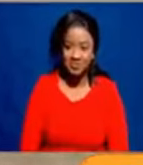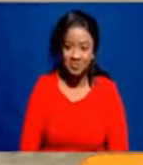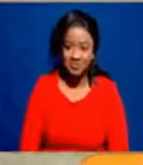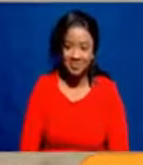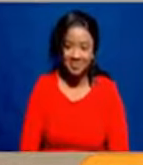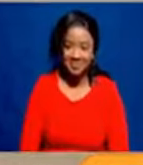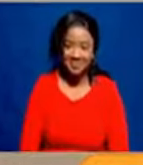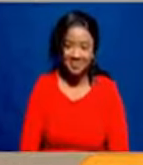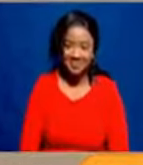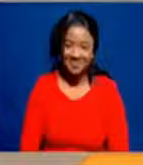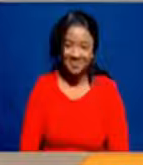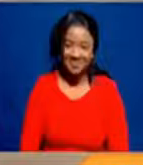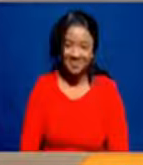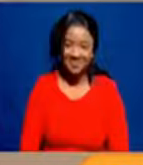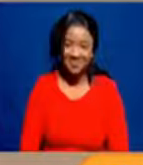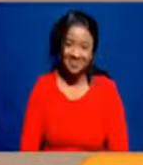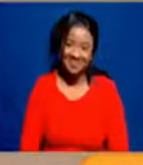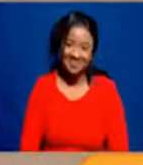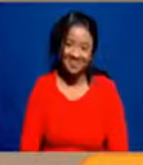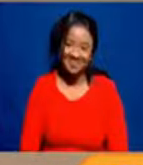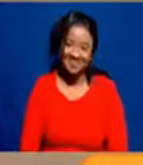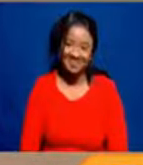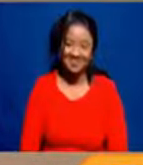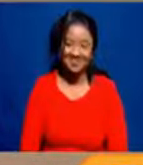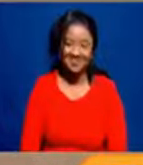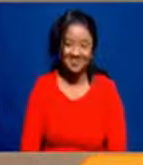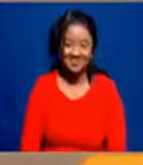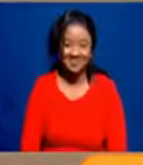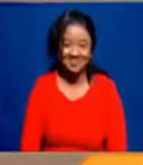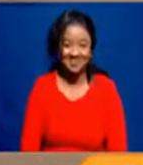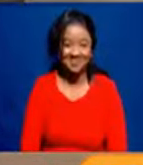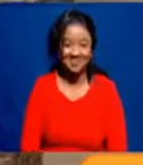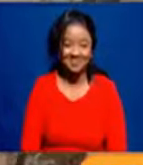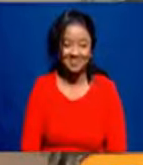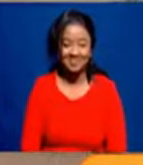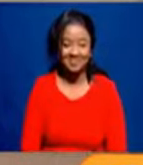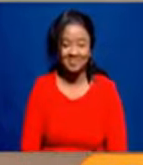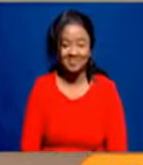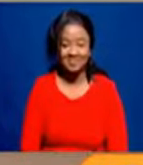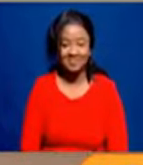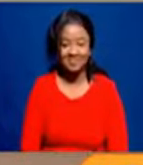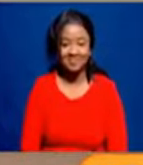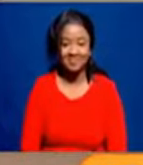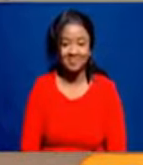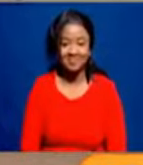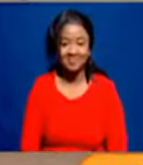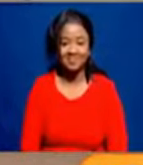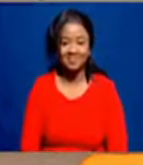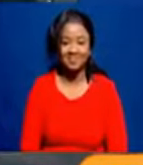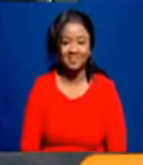ya Citizen, kutoka kijiji cha Choro iliyoko Loima katika kaunti ya Turkana.